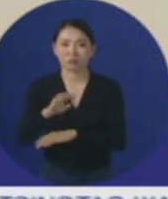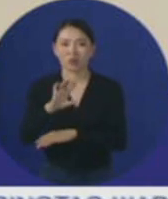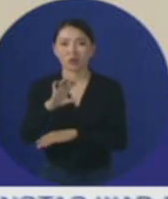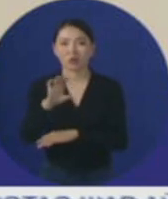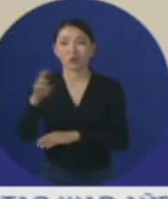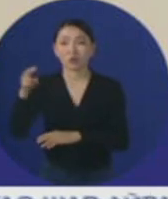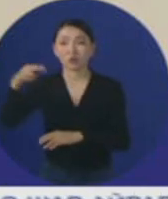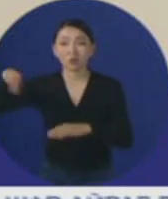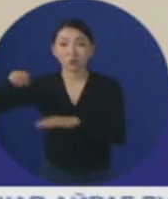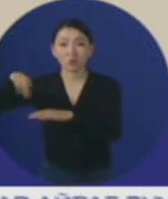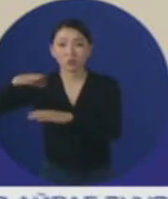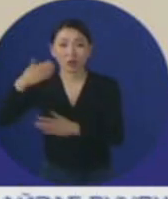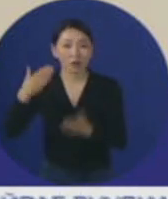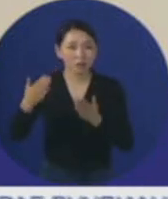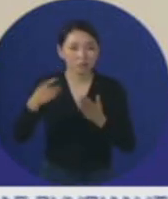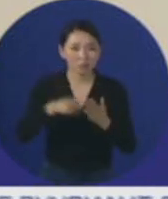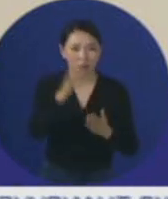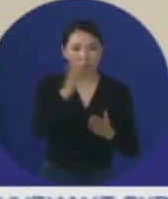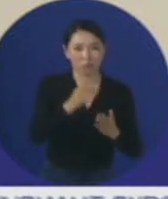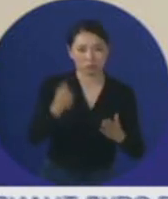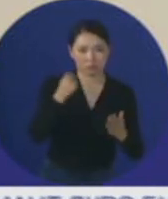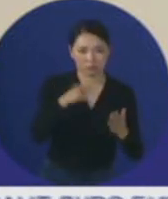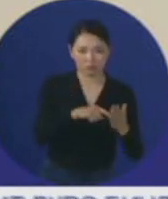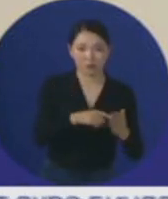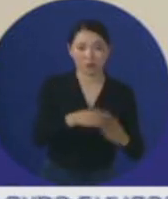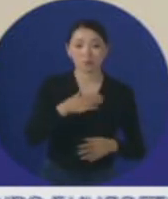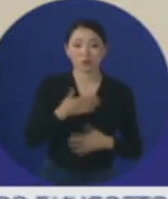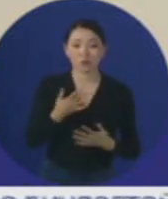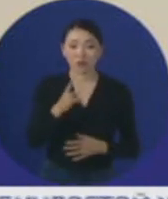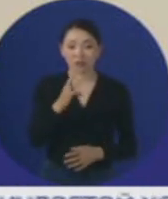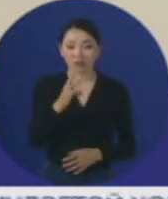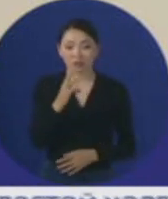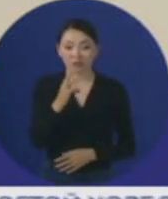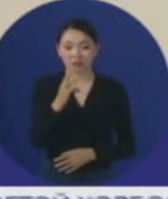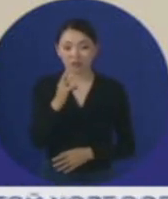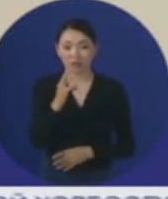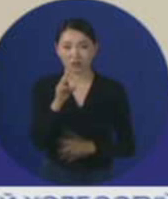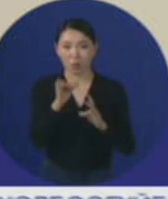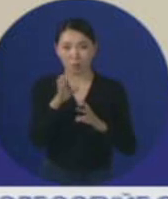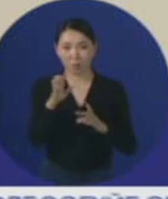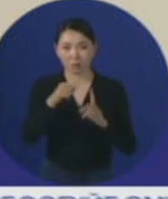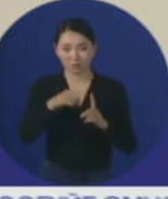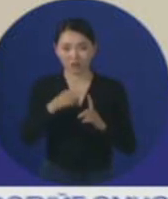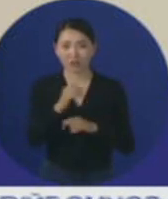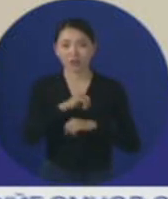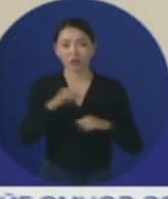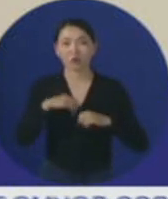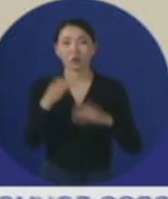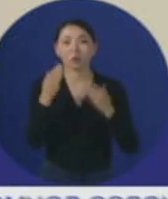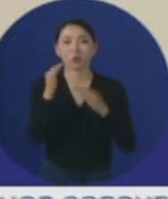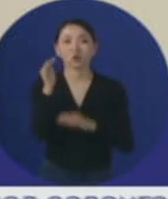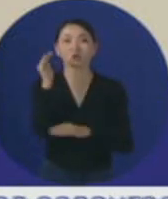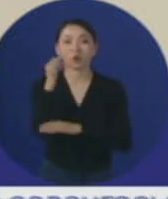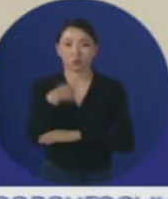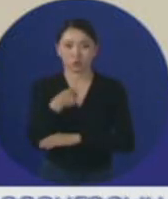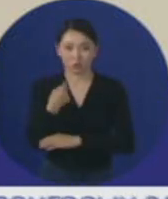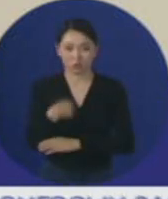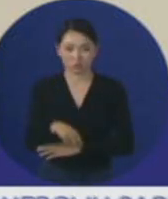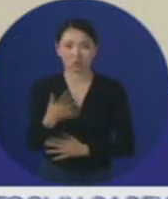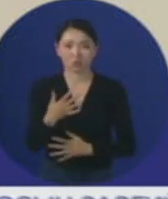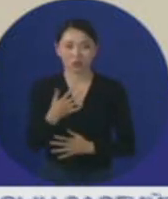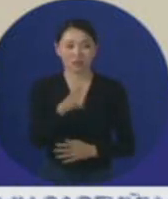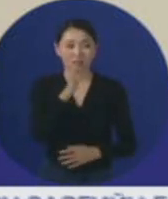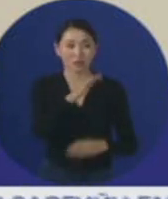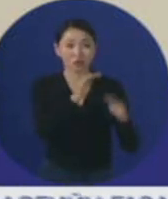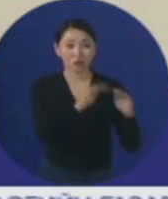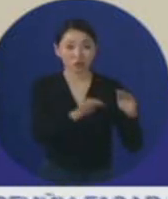дүүрэгүүдтэй харьцуулахад бол их байдаг. Тэгээд миний хувьд бол нийслэлийн иргэдийн урлагийн төлөөлөгчийн хувь бол яг энэ насан туршигүй гэрч